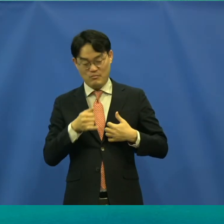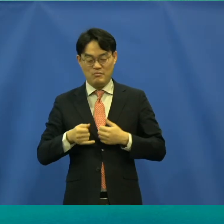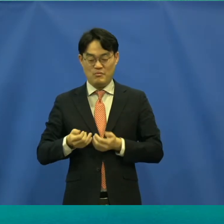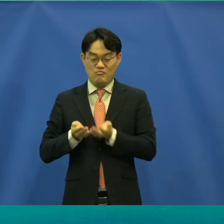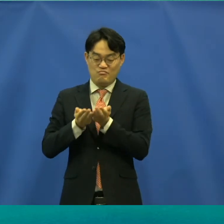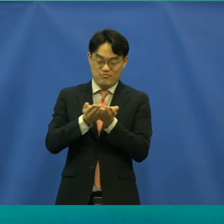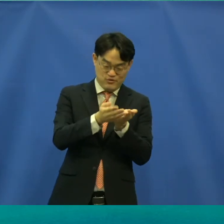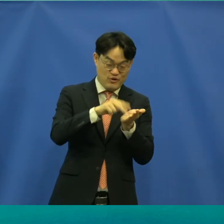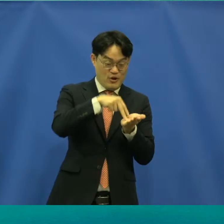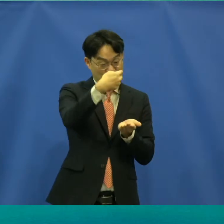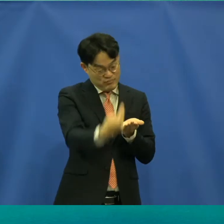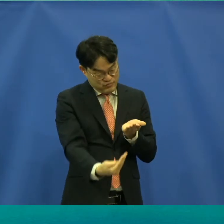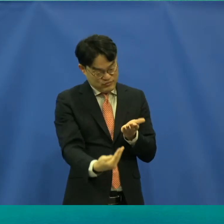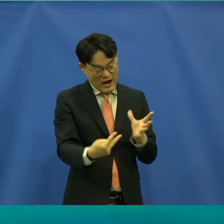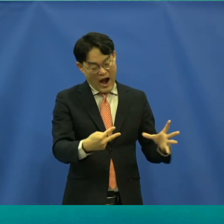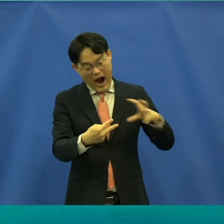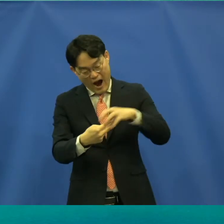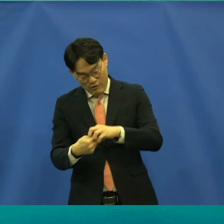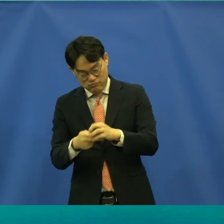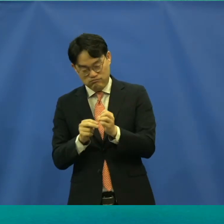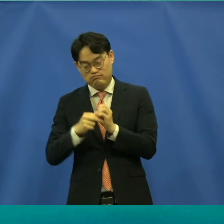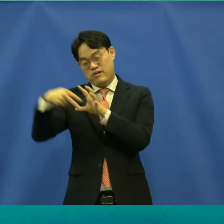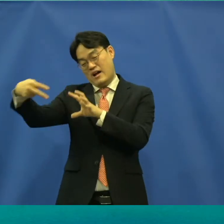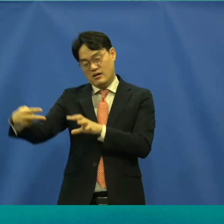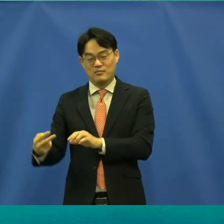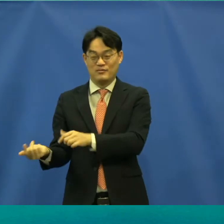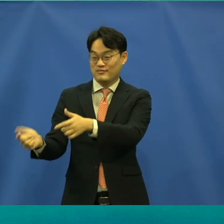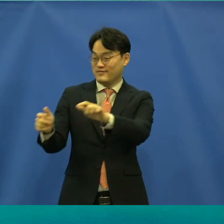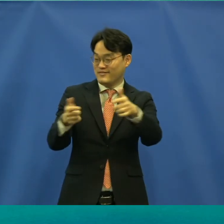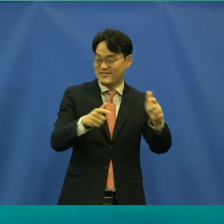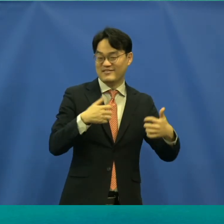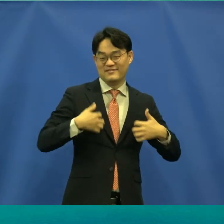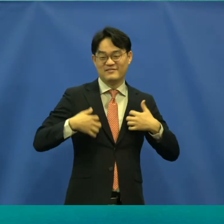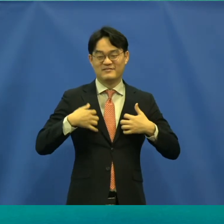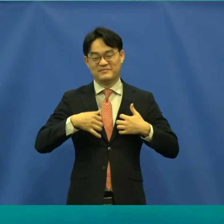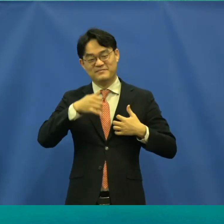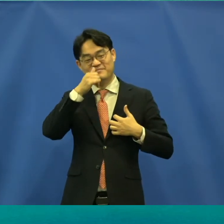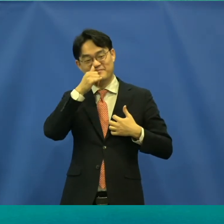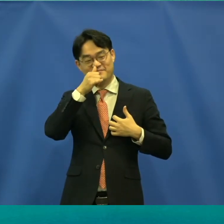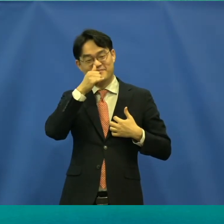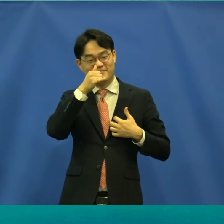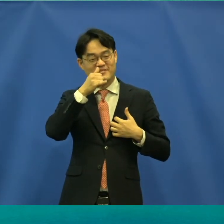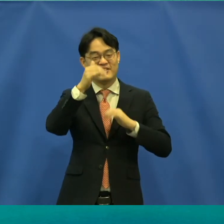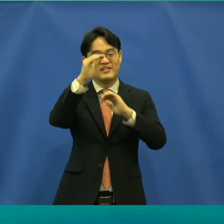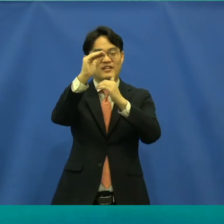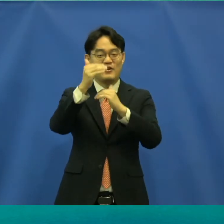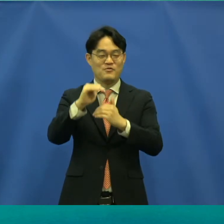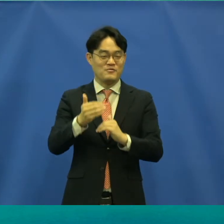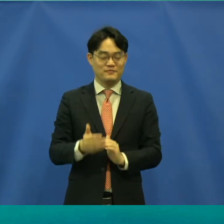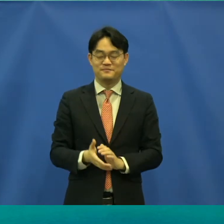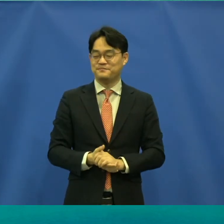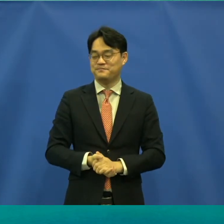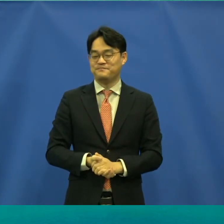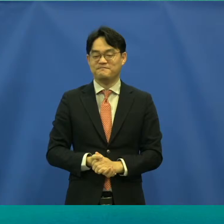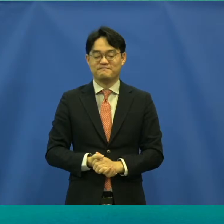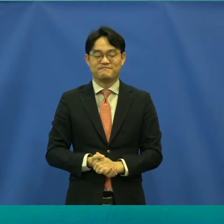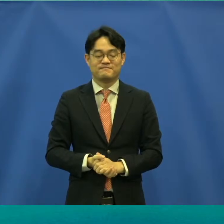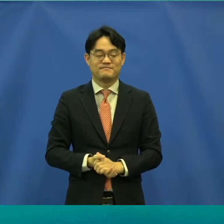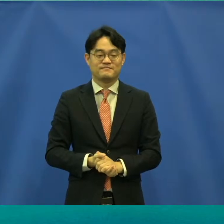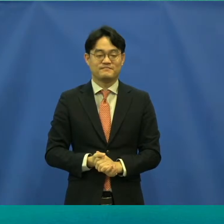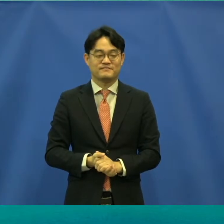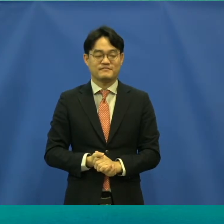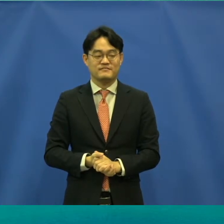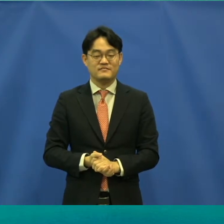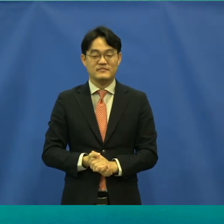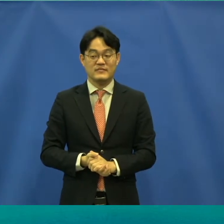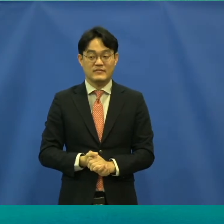그 사건 구성이 극적이죠. 아주 극적인 스토리를 갖고 있습니다. 우리